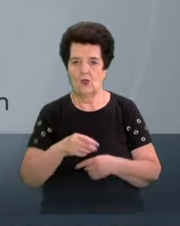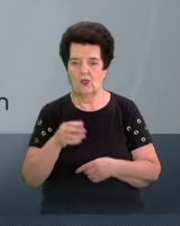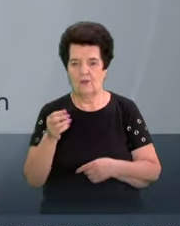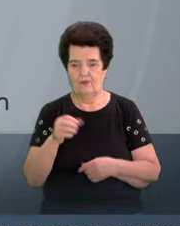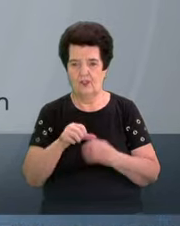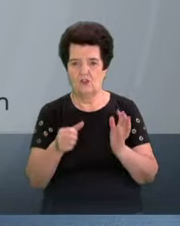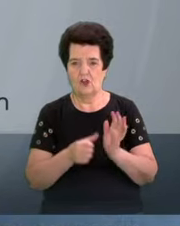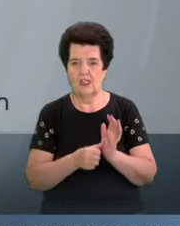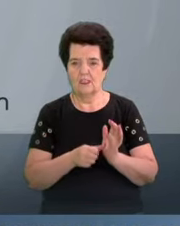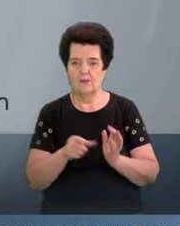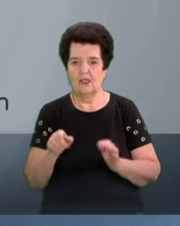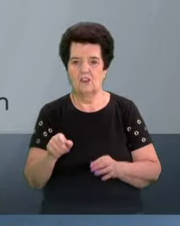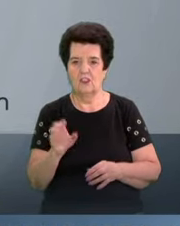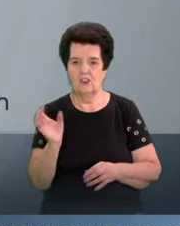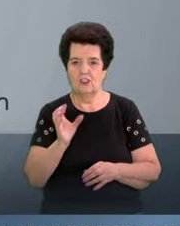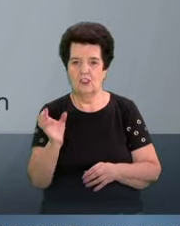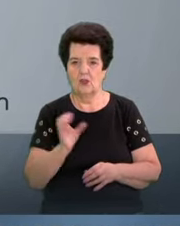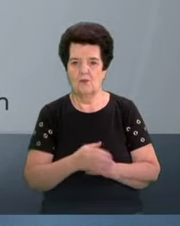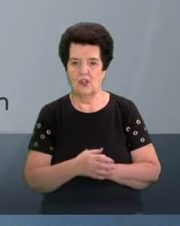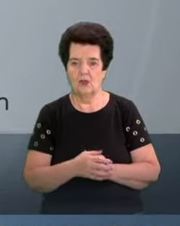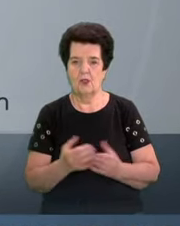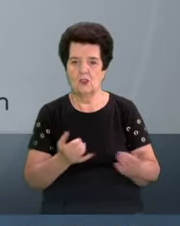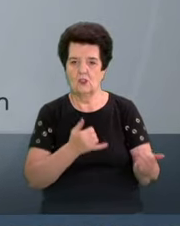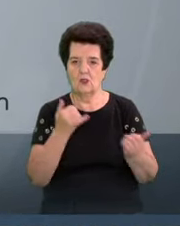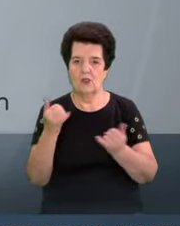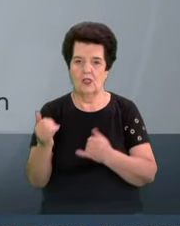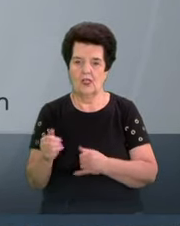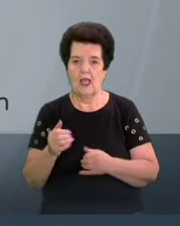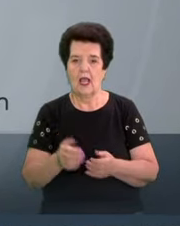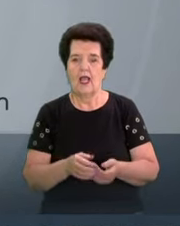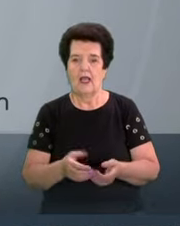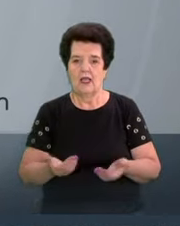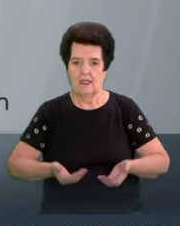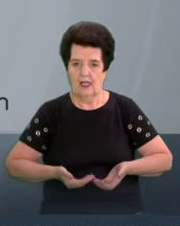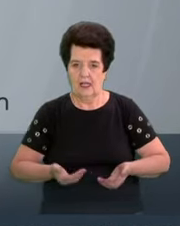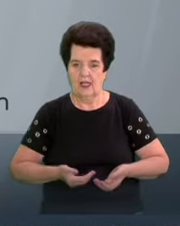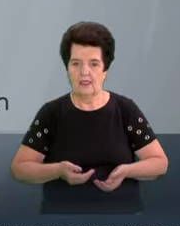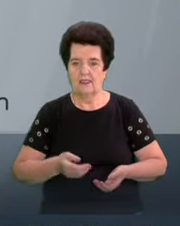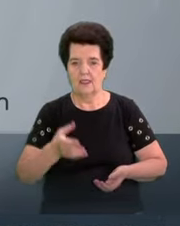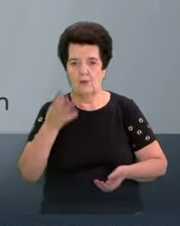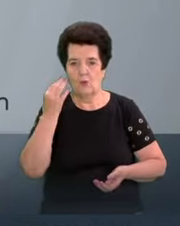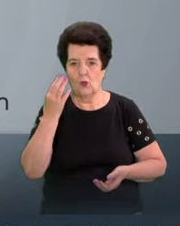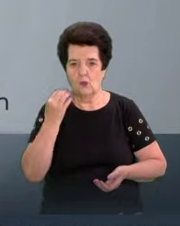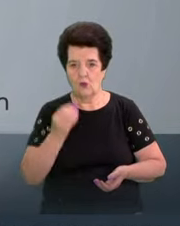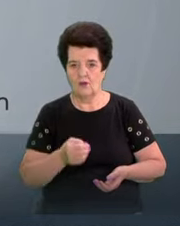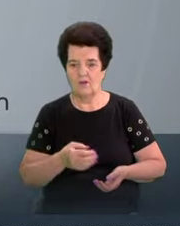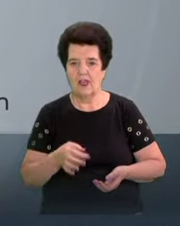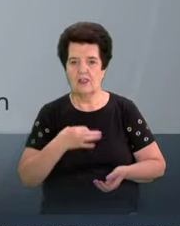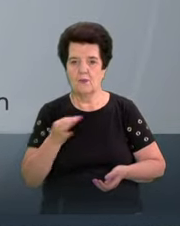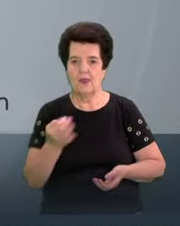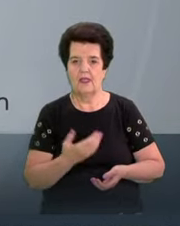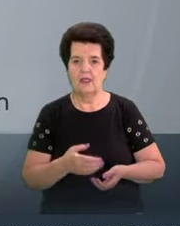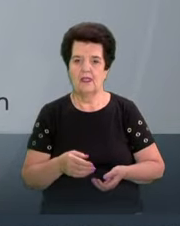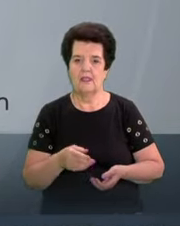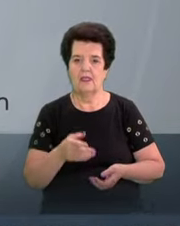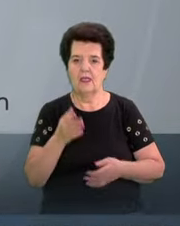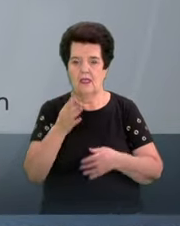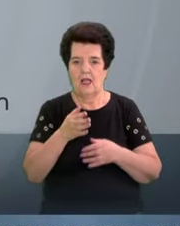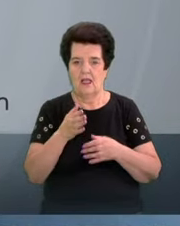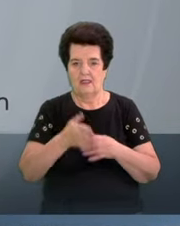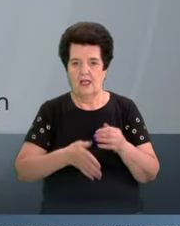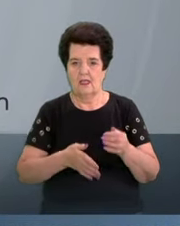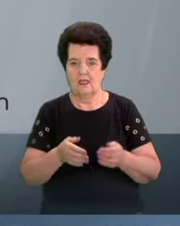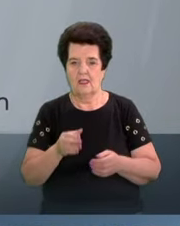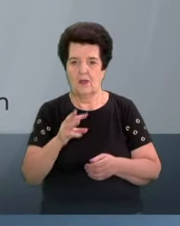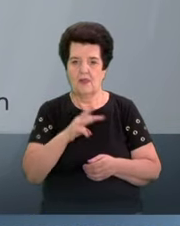și organizarea funerariilor cu onoruri de stat. Trăiască Moldova independentă, cu aceste cuvinte și-a încheiat adresarea domnul Mircea